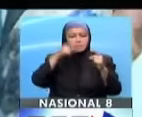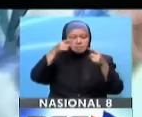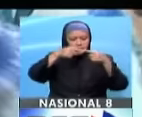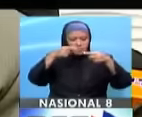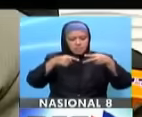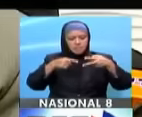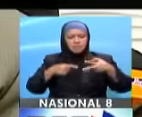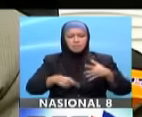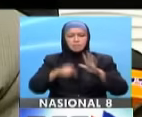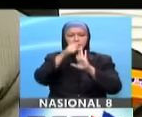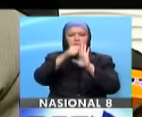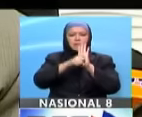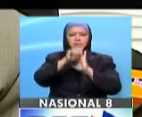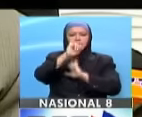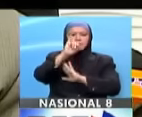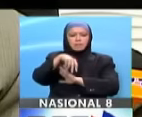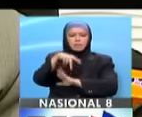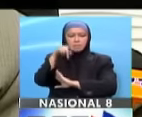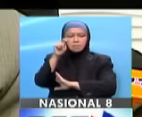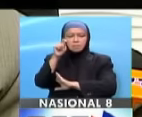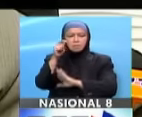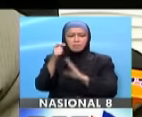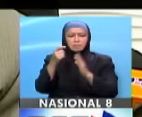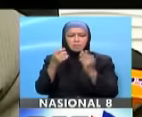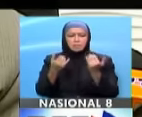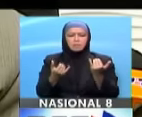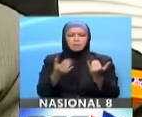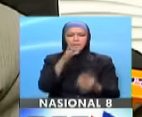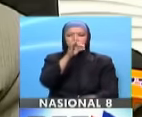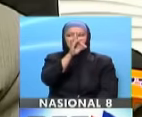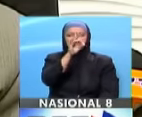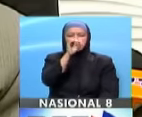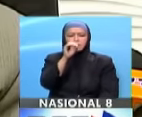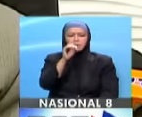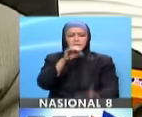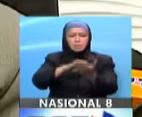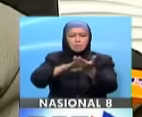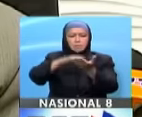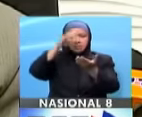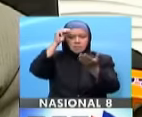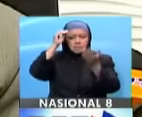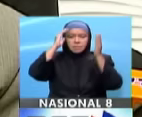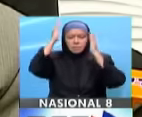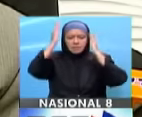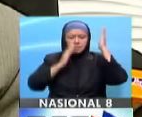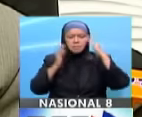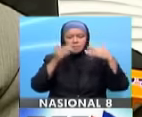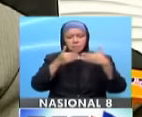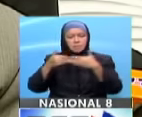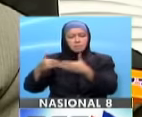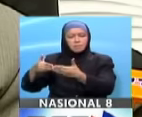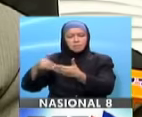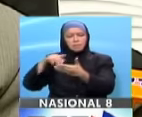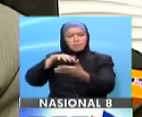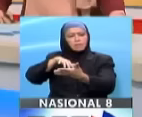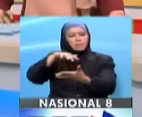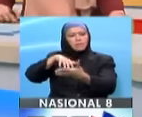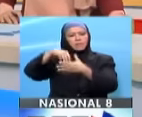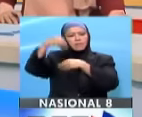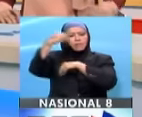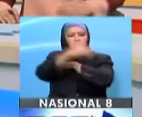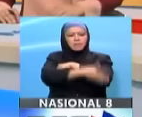tertentu. Ketika ini terdapat 80,000 pelajar Malaysia yang menyambung pengajian di luar negara.